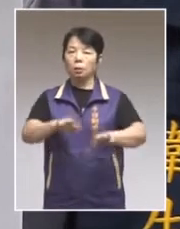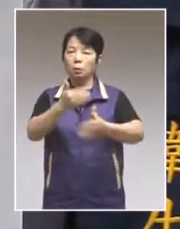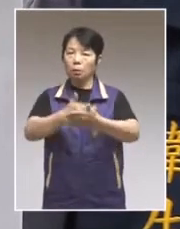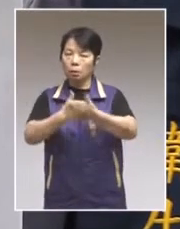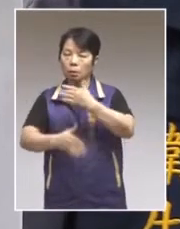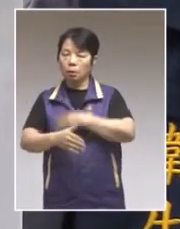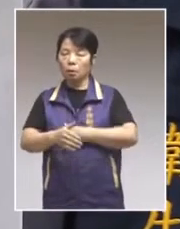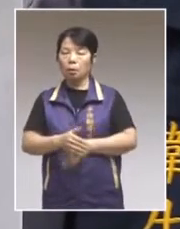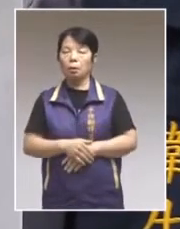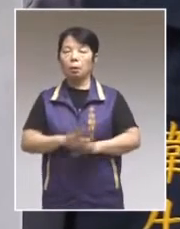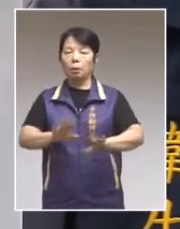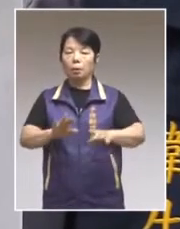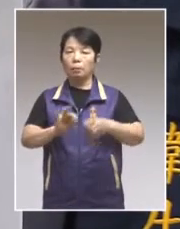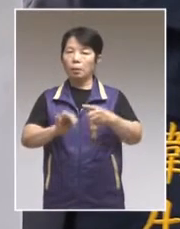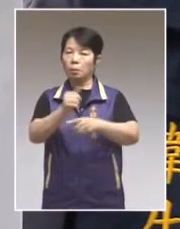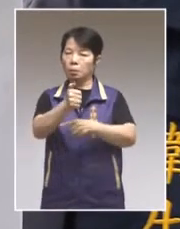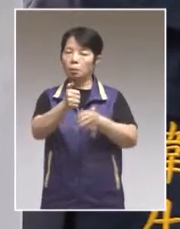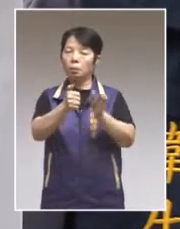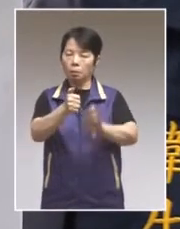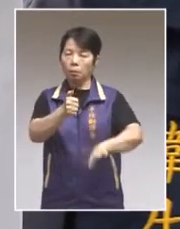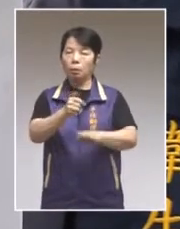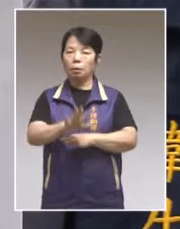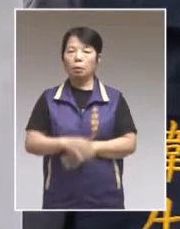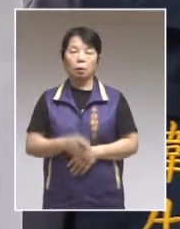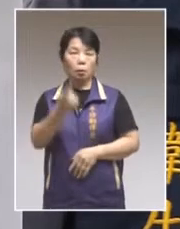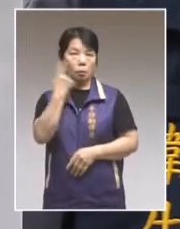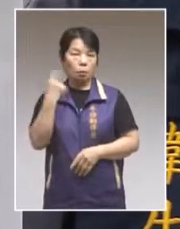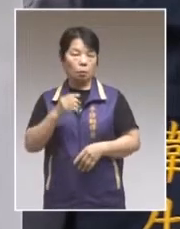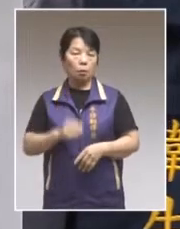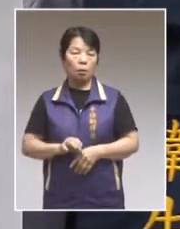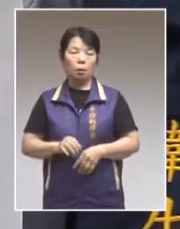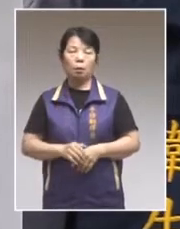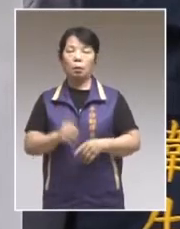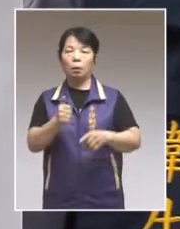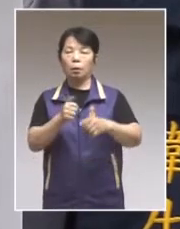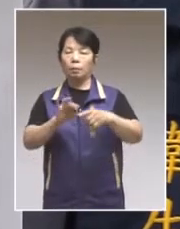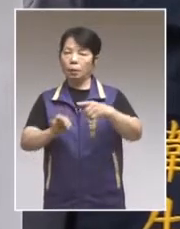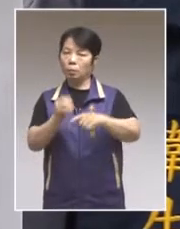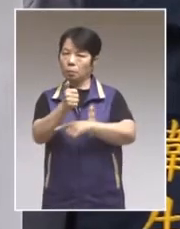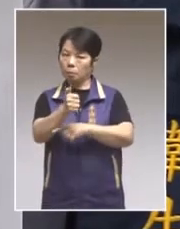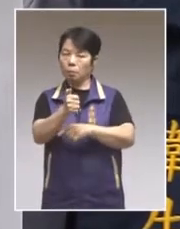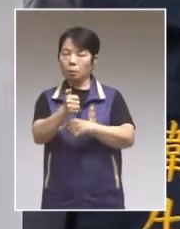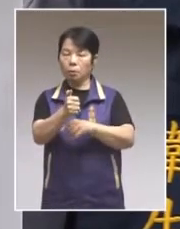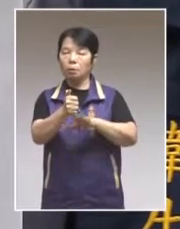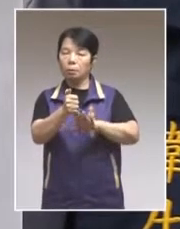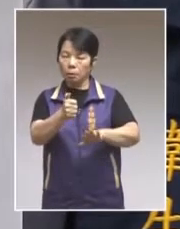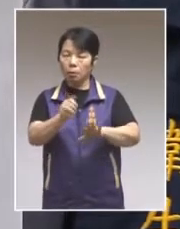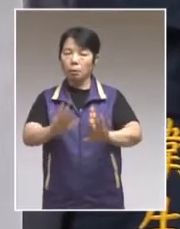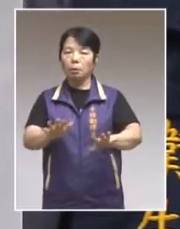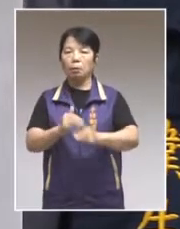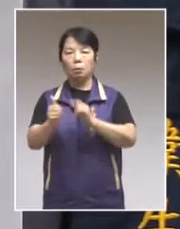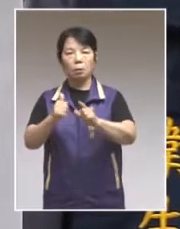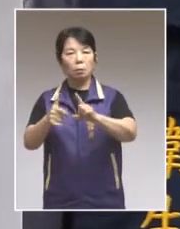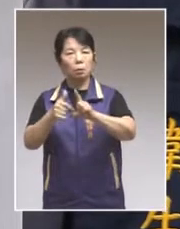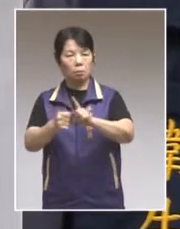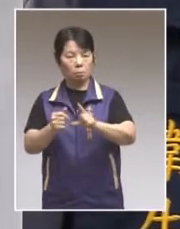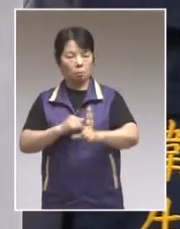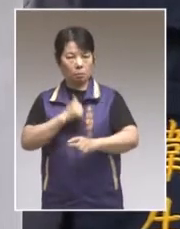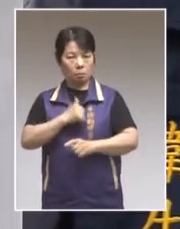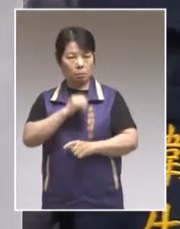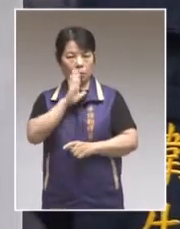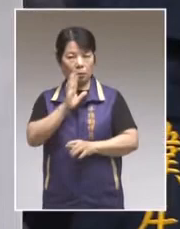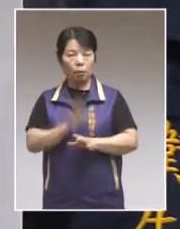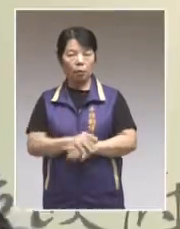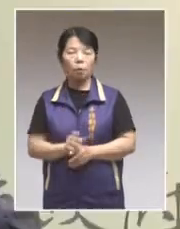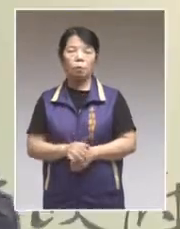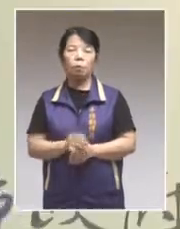到 50% 以下，昨天是 49%， 今天 46%， 那显示社区的风险的确在逐渐